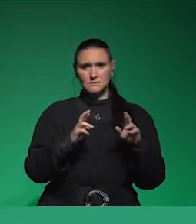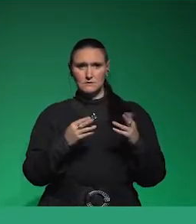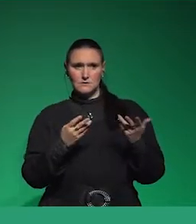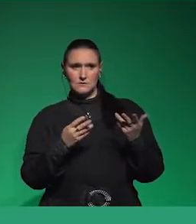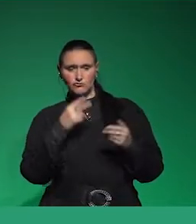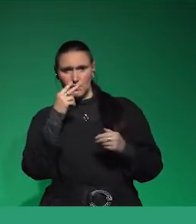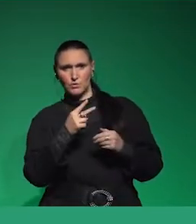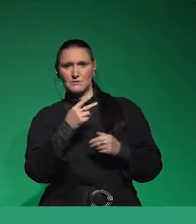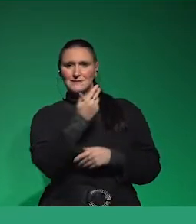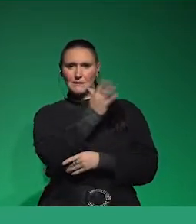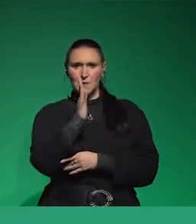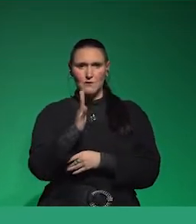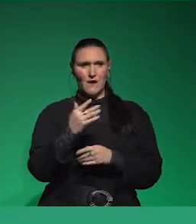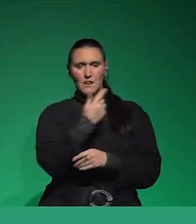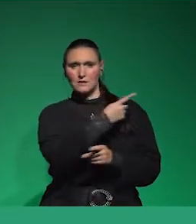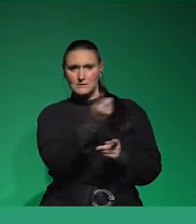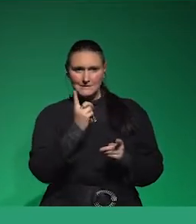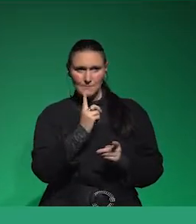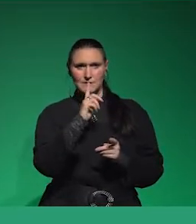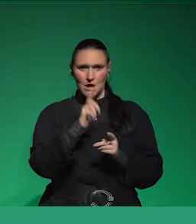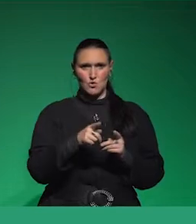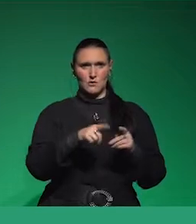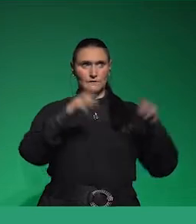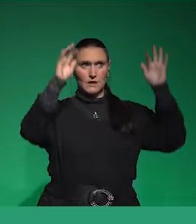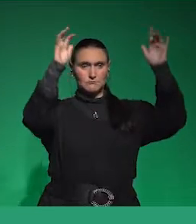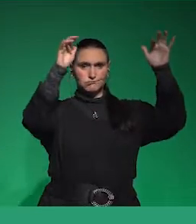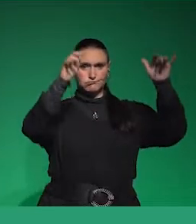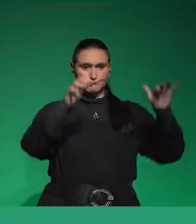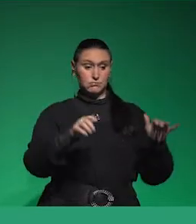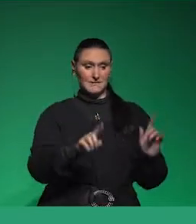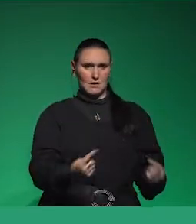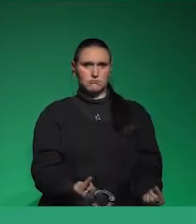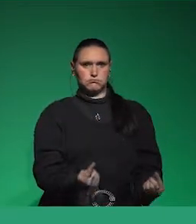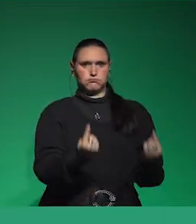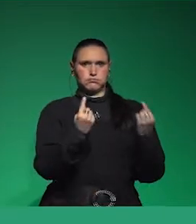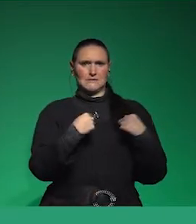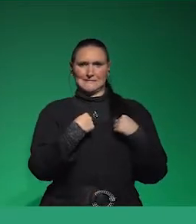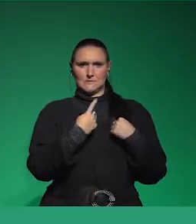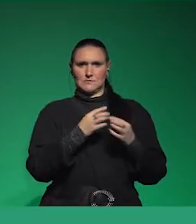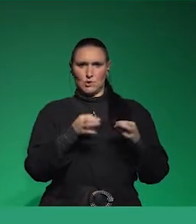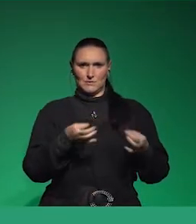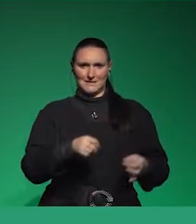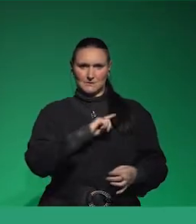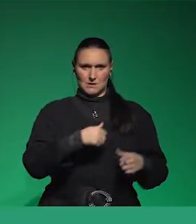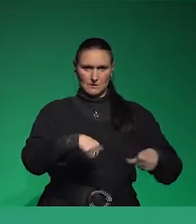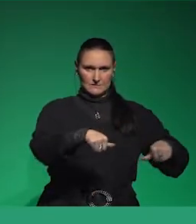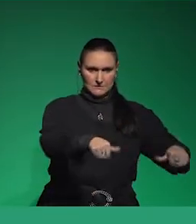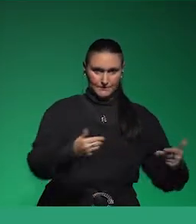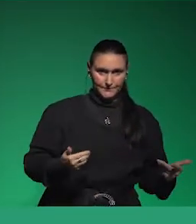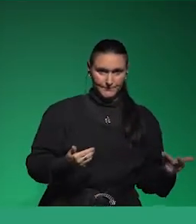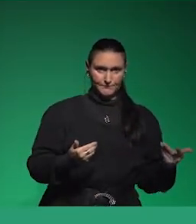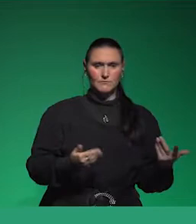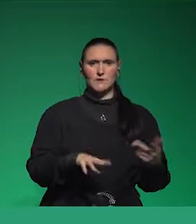aussieht in Teilen, also dass nicht alles neu von uns angepflanzt werden muss. Aber zum Beispiel gerade bei den